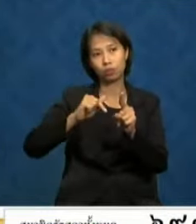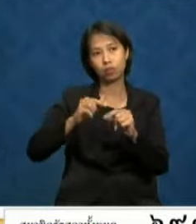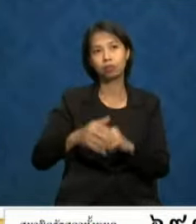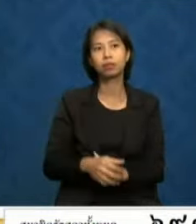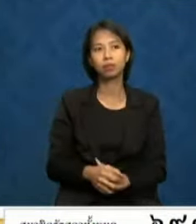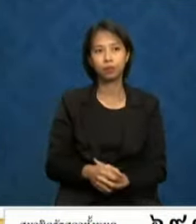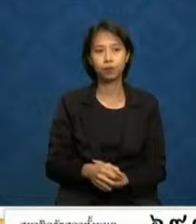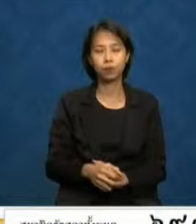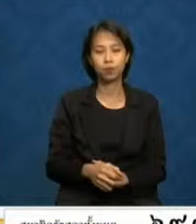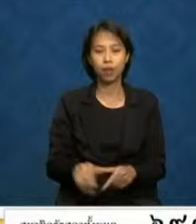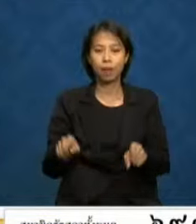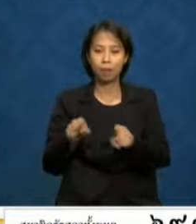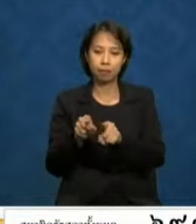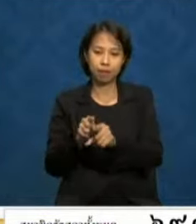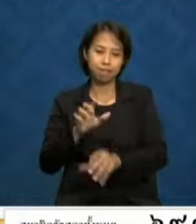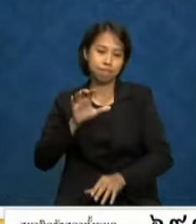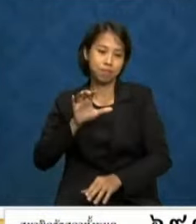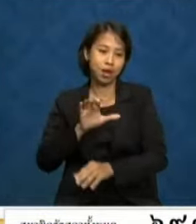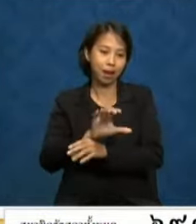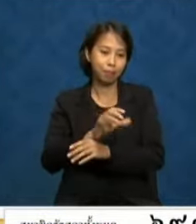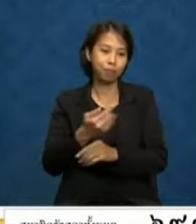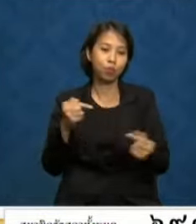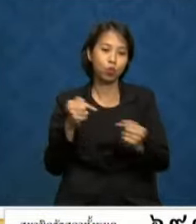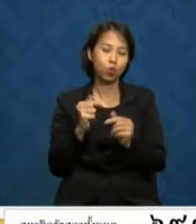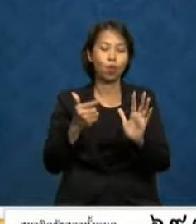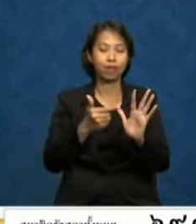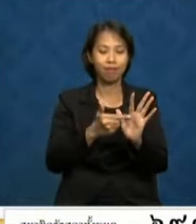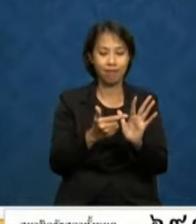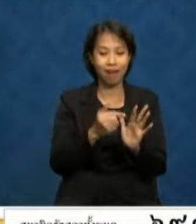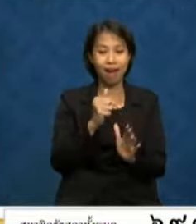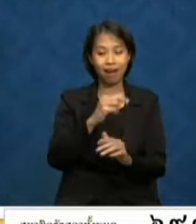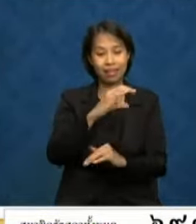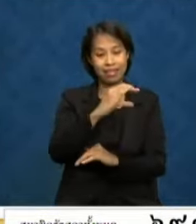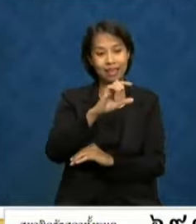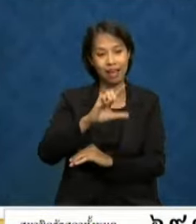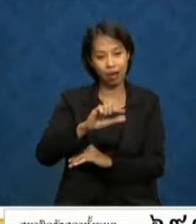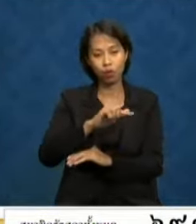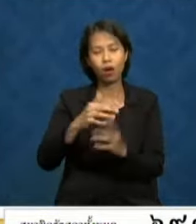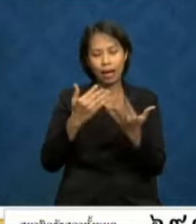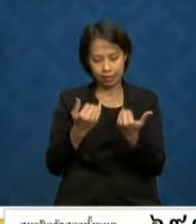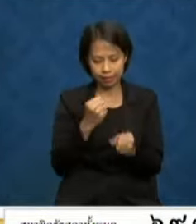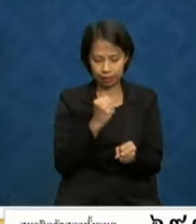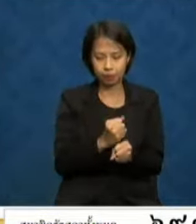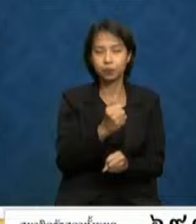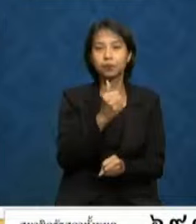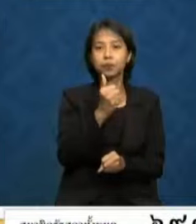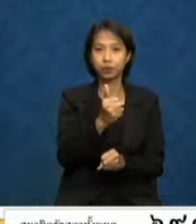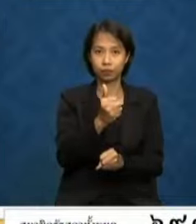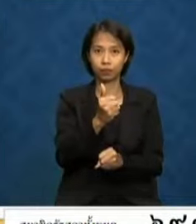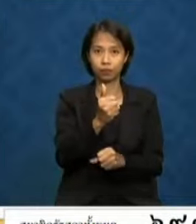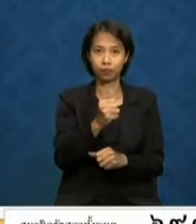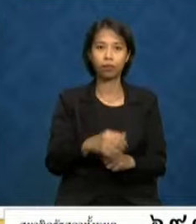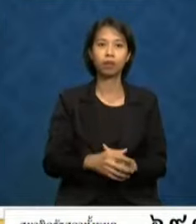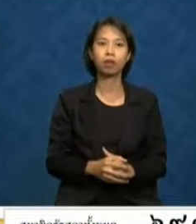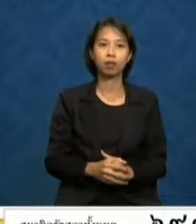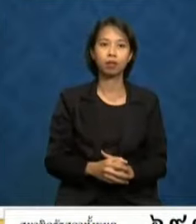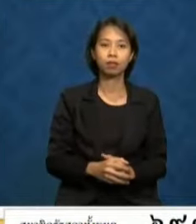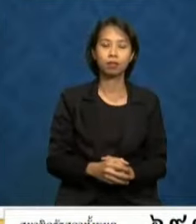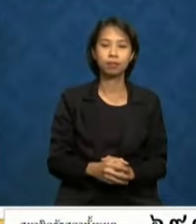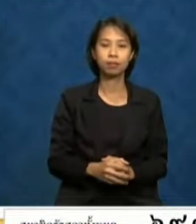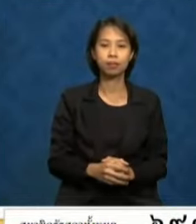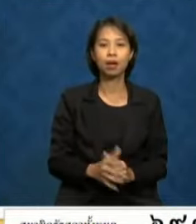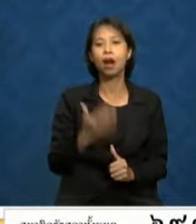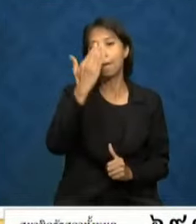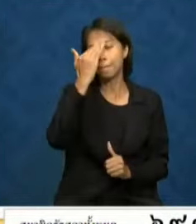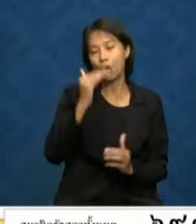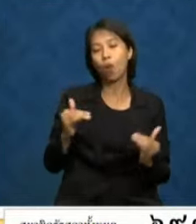การบังคับใช้สิทธิบัตรยานะครับอันนี้ก็ยืนยันว่าสามารถที่จะทำได้นะครับก็เป็นการยืนยันสิ